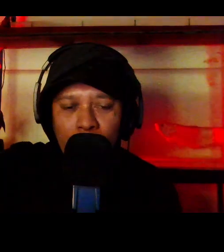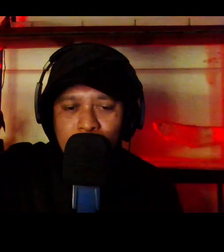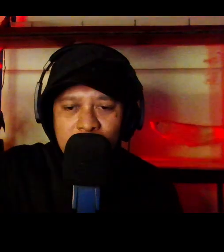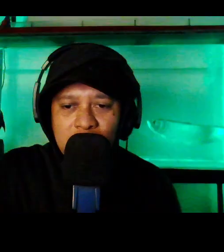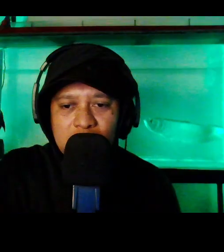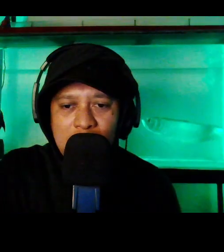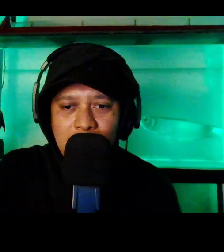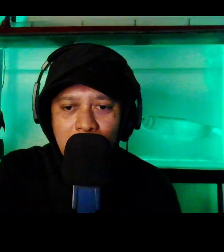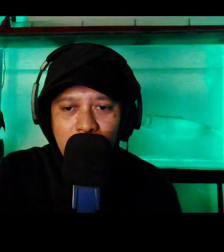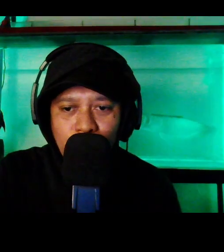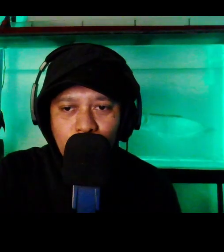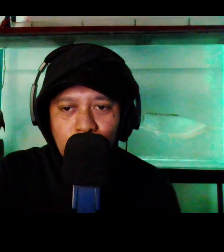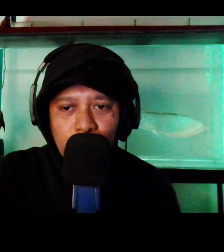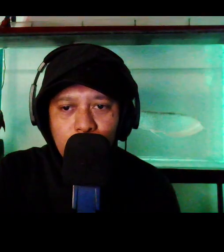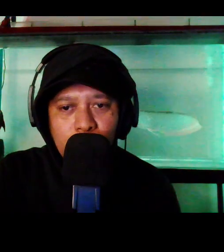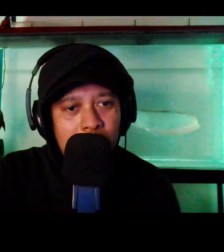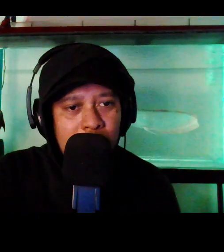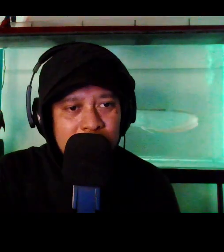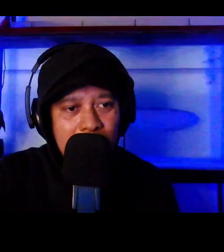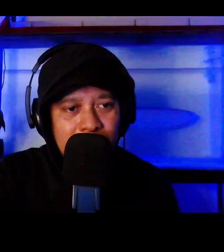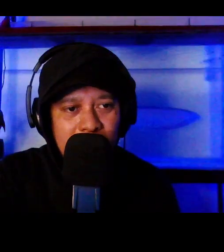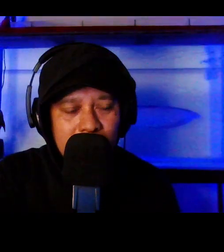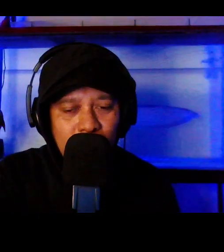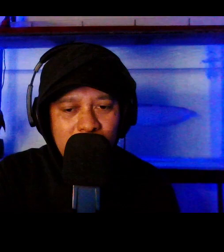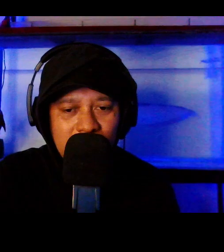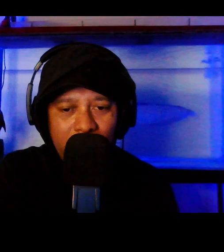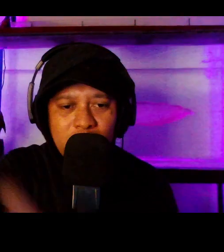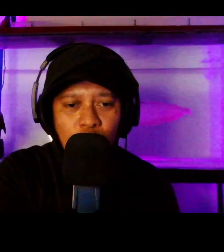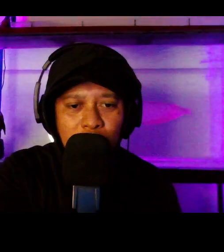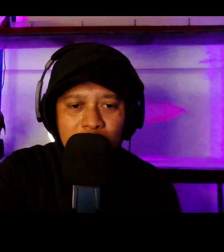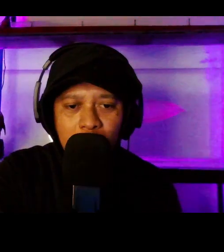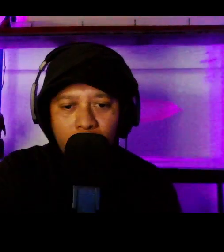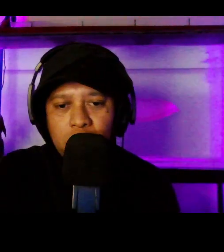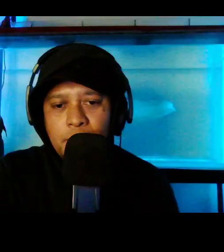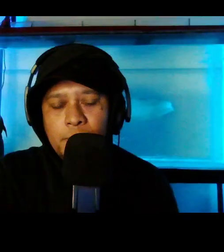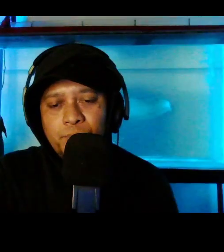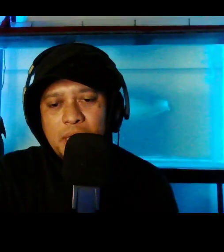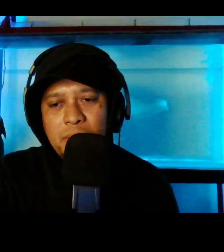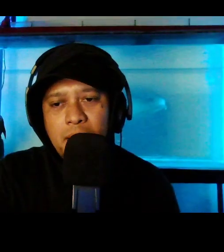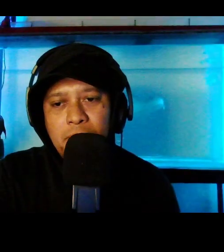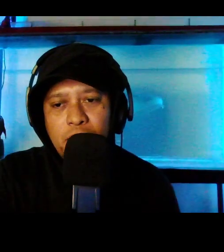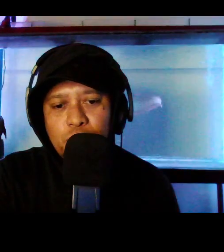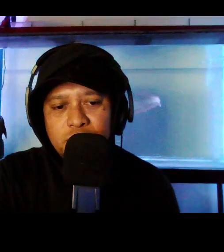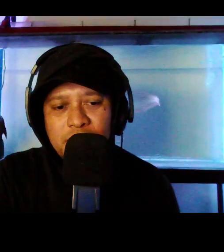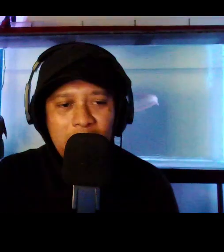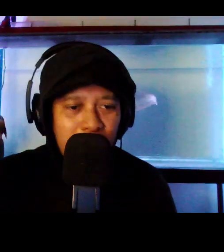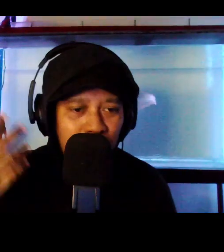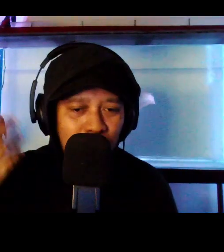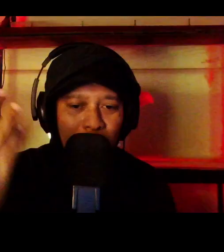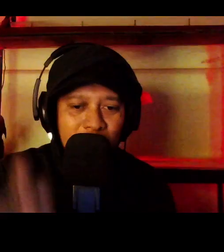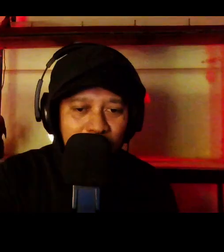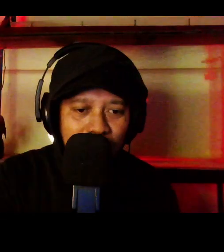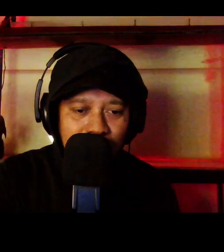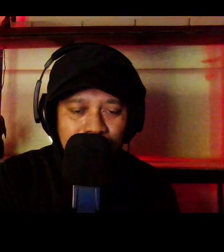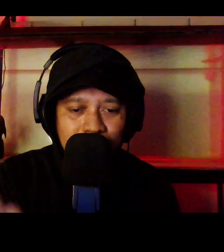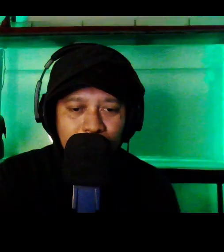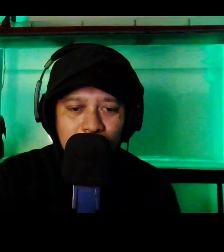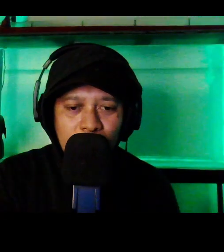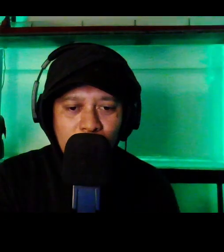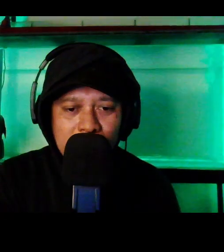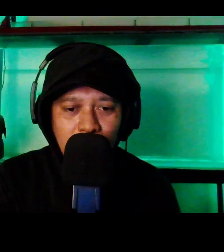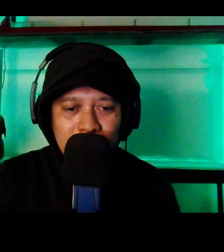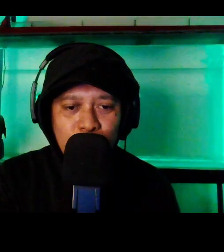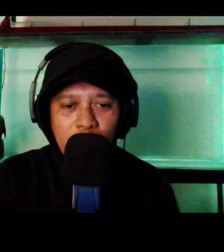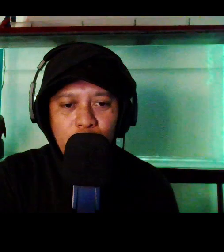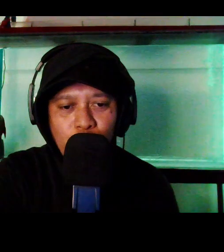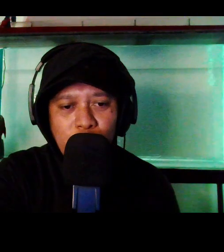nyo. Tama ba yung sinabi ni Attorney Claire? Comment kayo. Tama ba yung sinabi ko? Comment kayo.